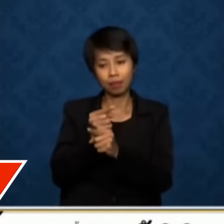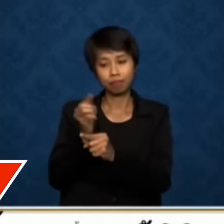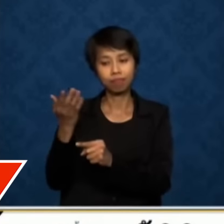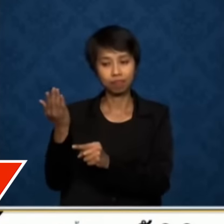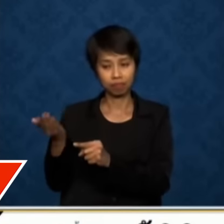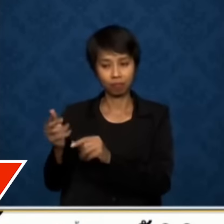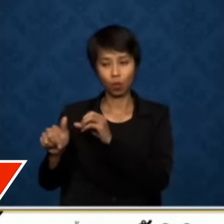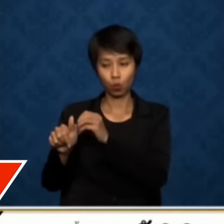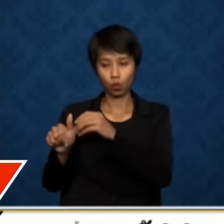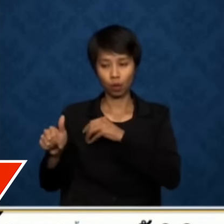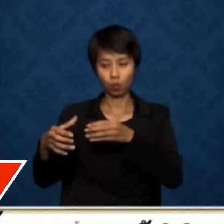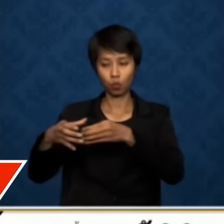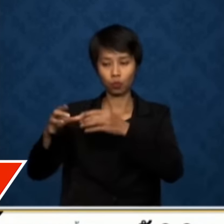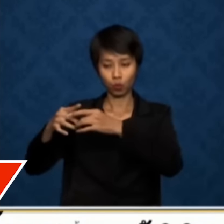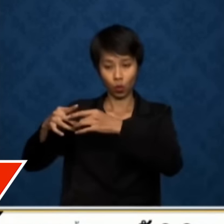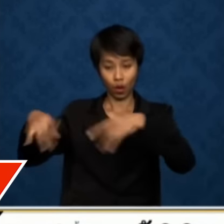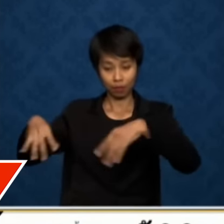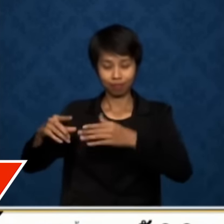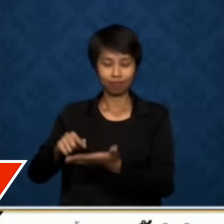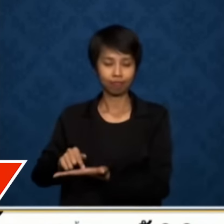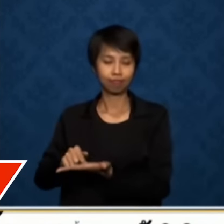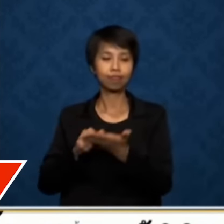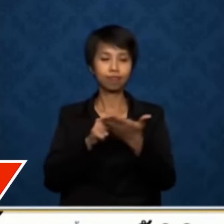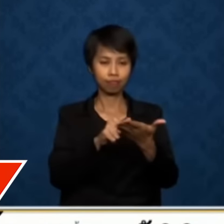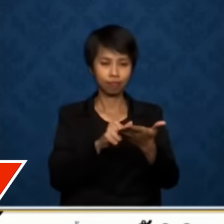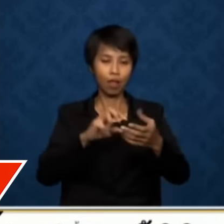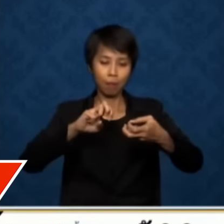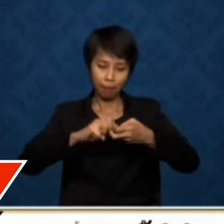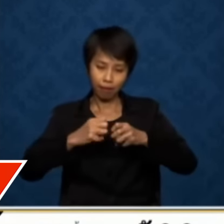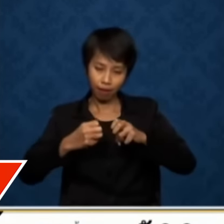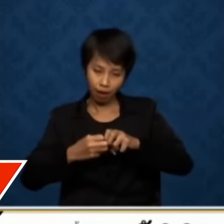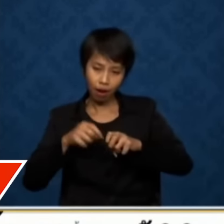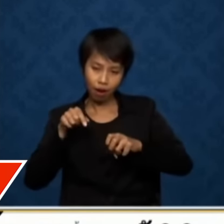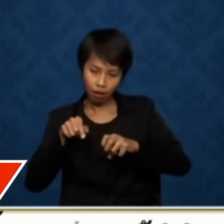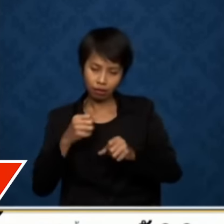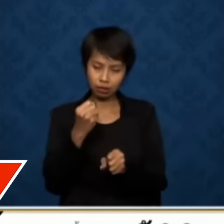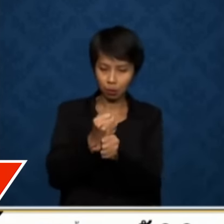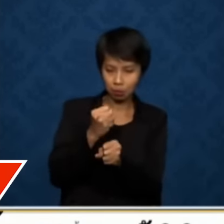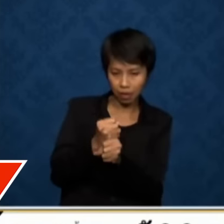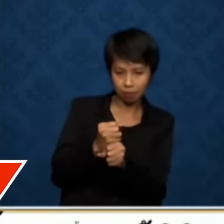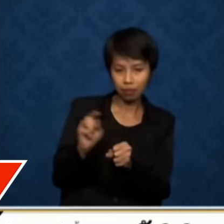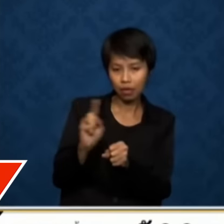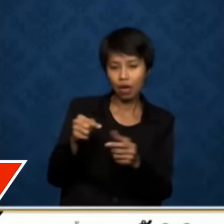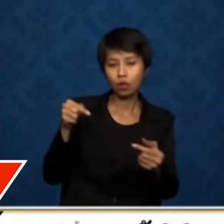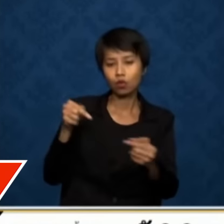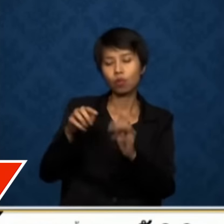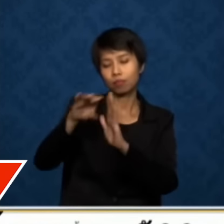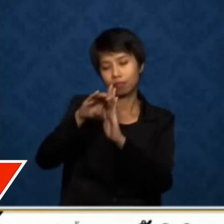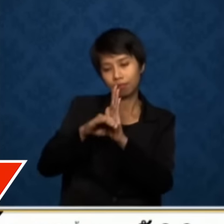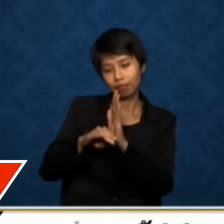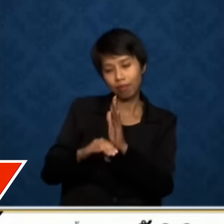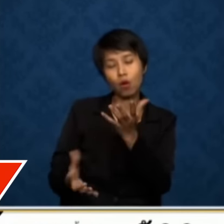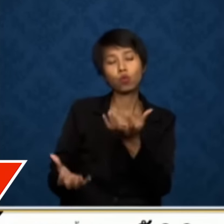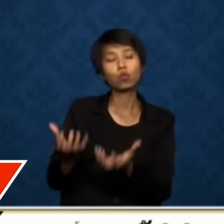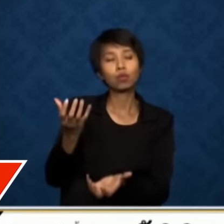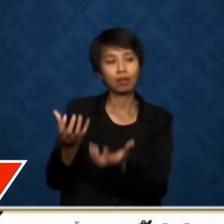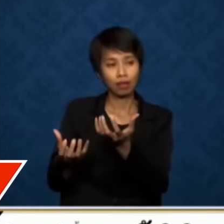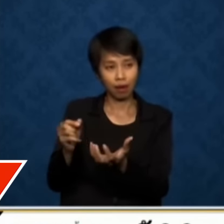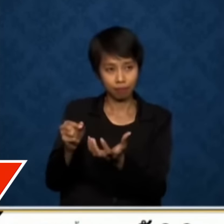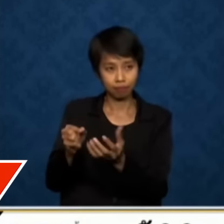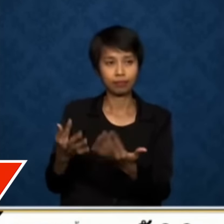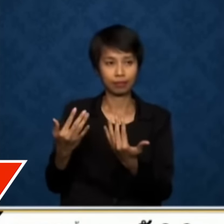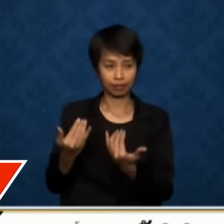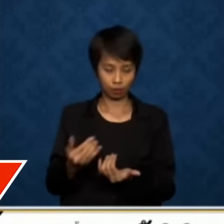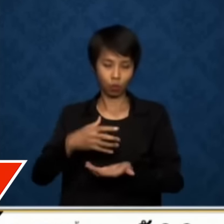ผู้นำฝ่ายค้านนะครับท่านชัยธวัฒน์นะครับว่าปัญหาเนี่ยเกิดการเลือกปฏิบัติในกระบวนการยุติธรรมแล้วเดี๋ยวผมวันนี้ก็จะไ